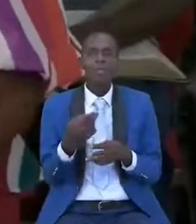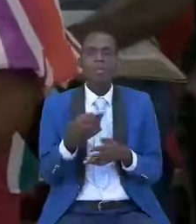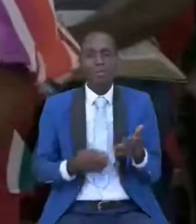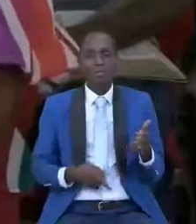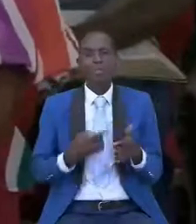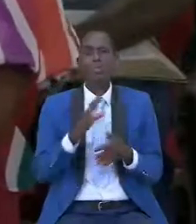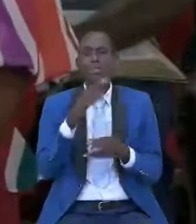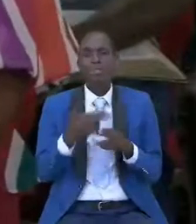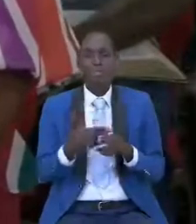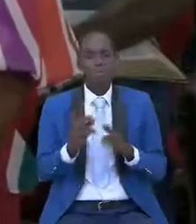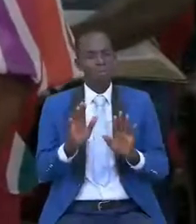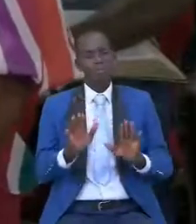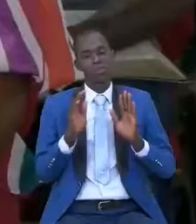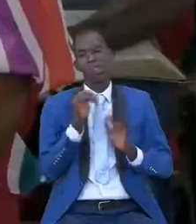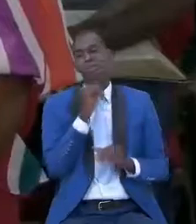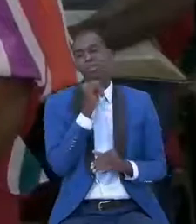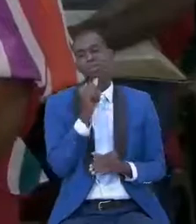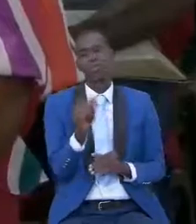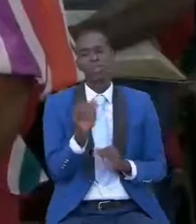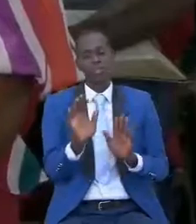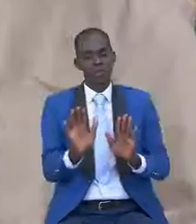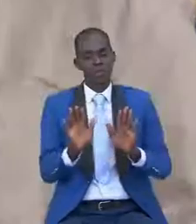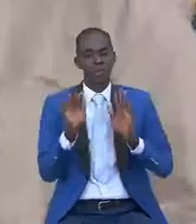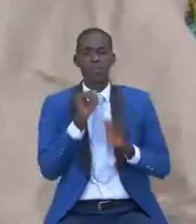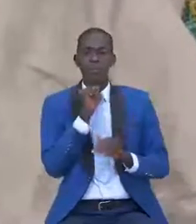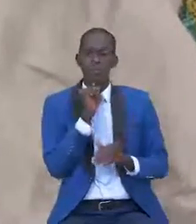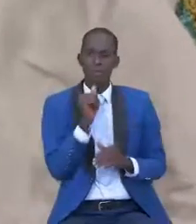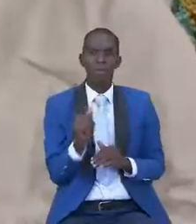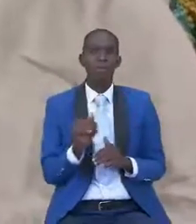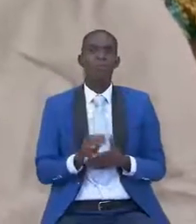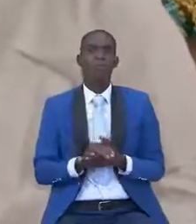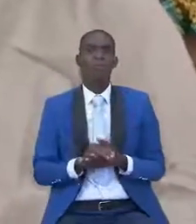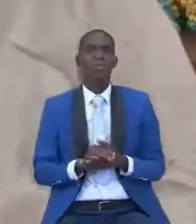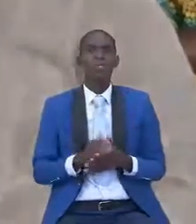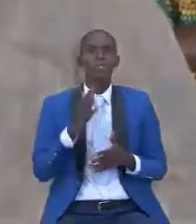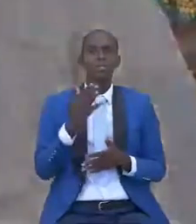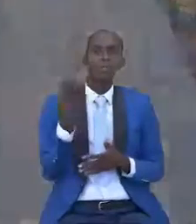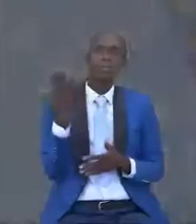point. Ne crains point.